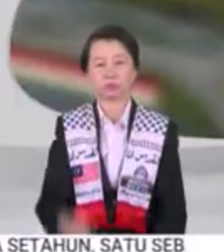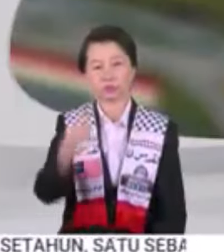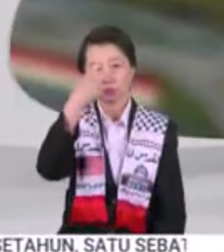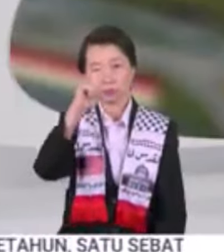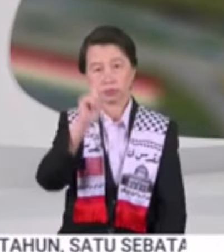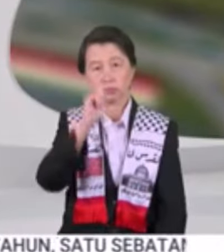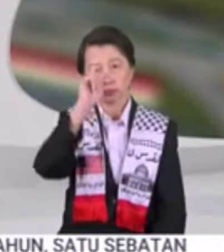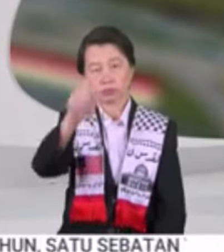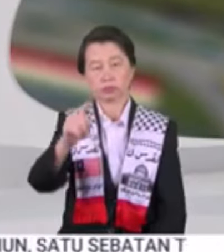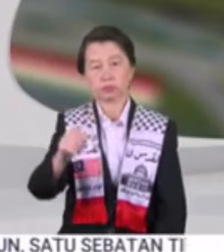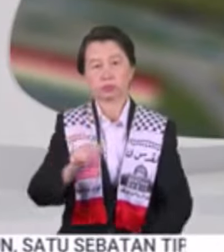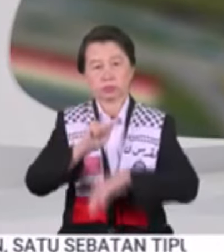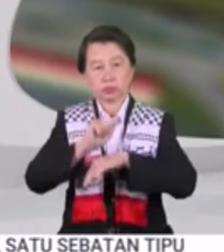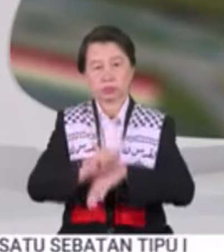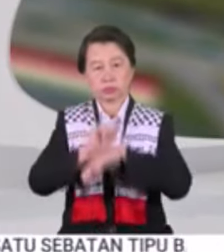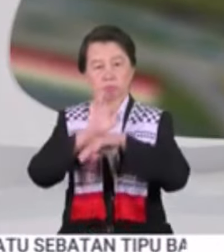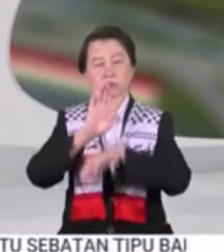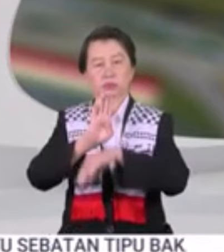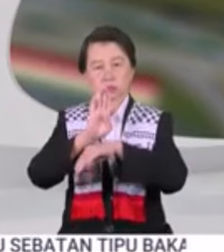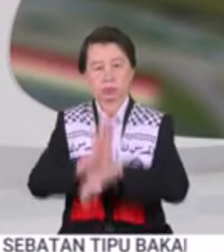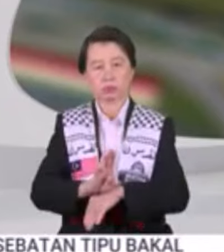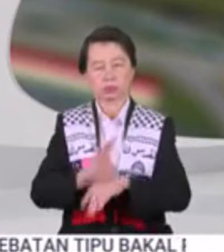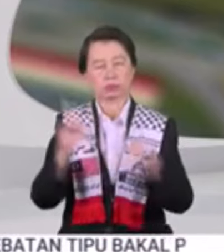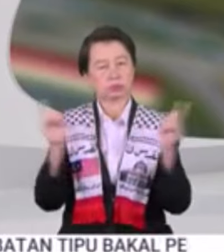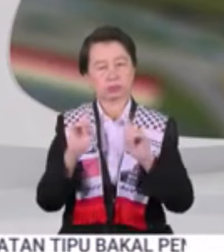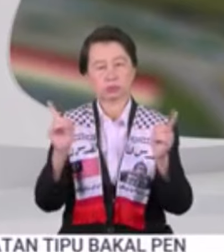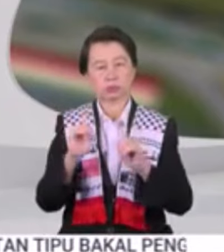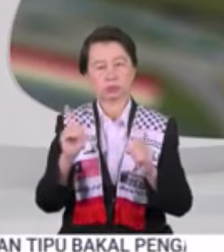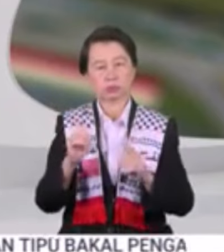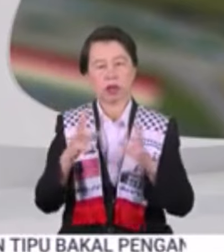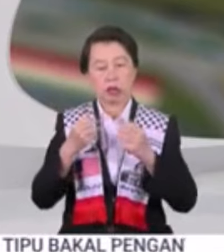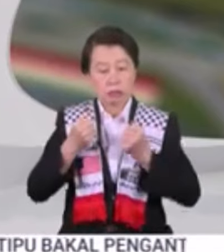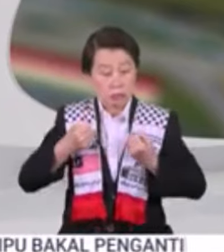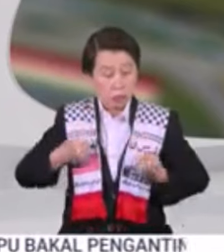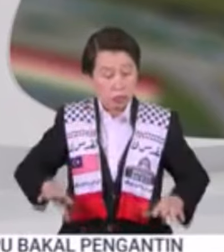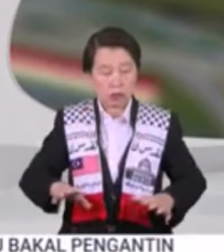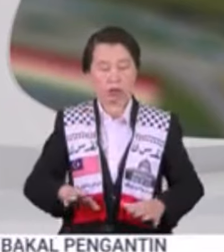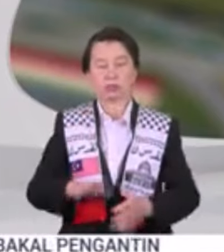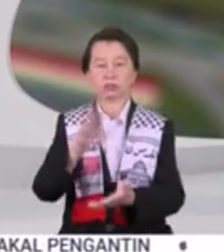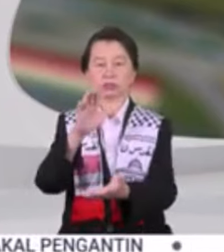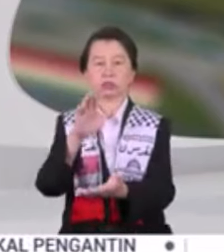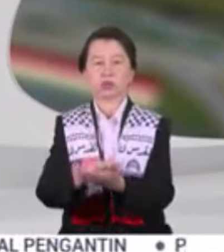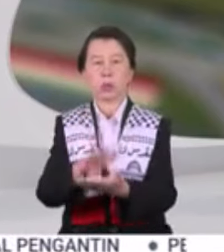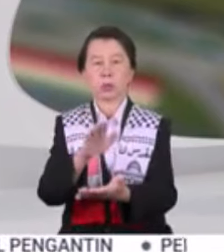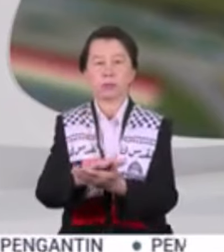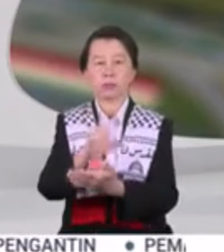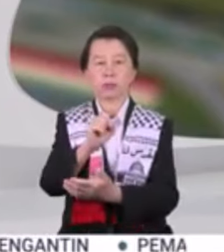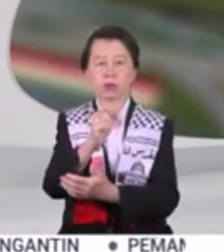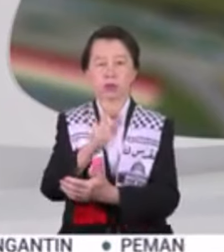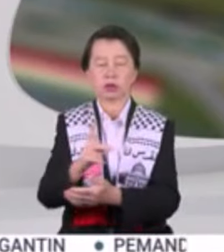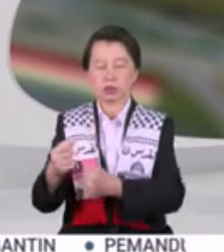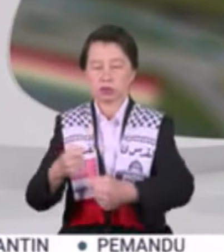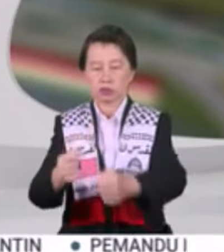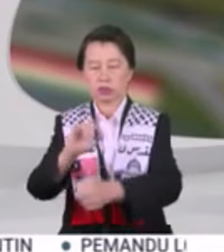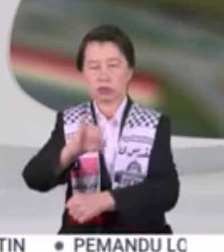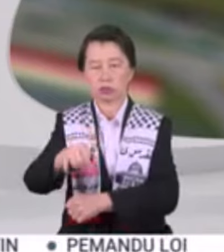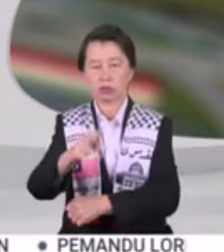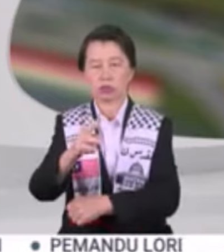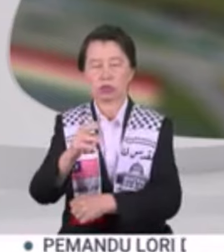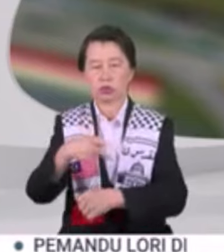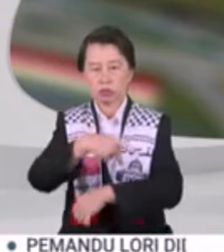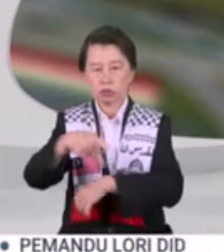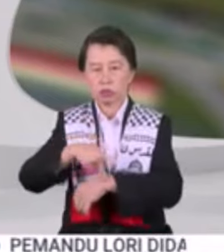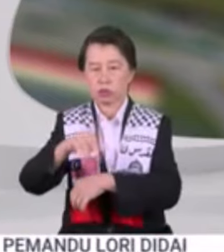Bagi memastikan adat dan budaya tidak lapuk ditelan zaman, Sekolah Kebangsaan SK Sungai Judah Pulau